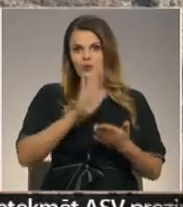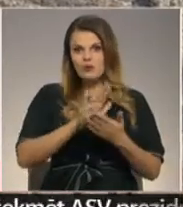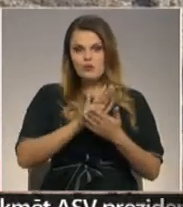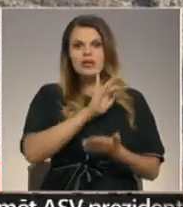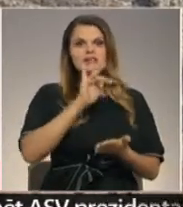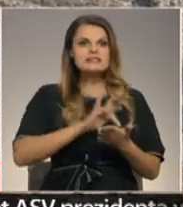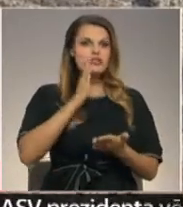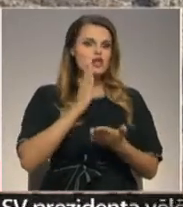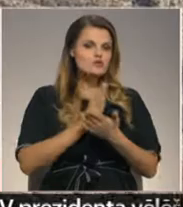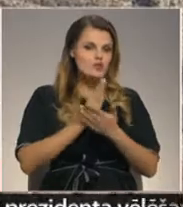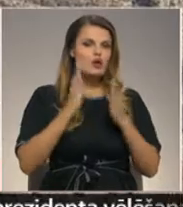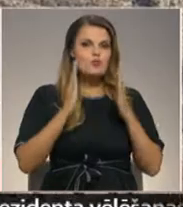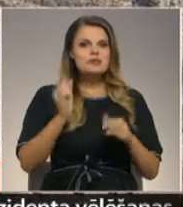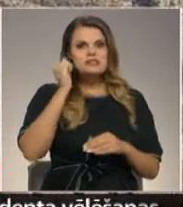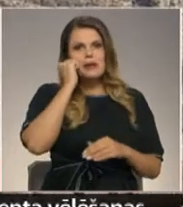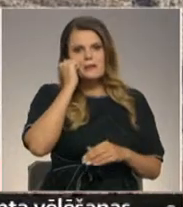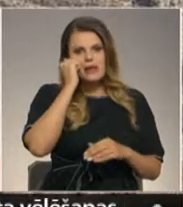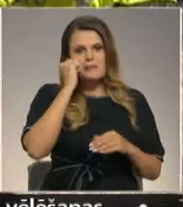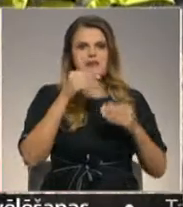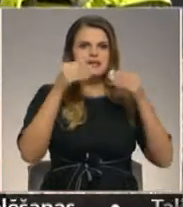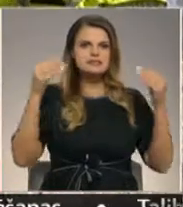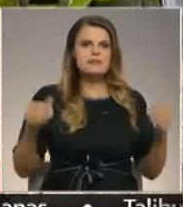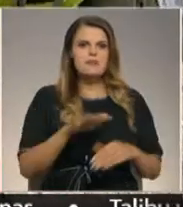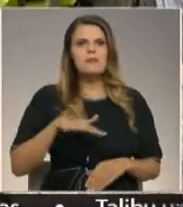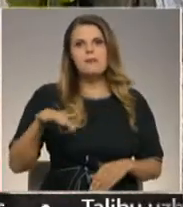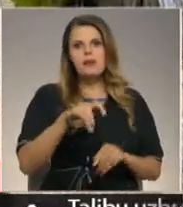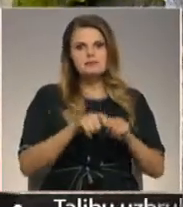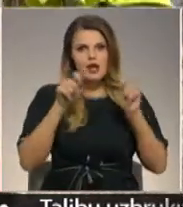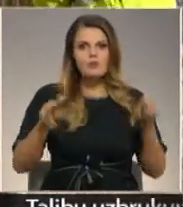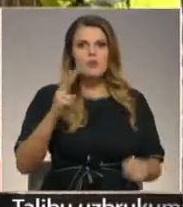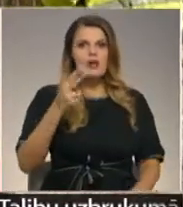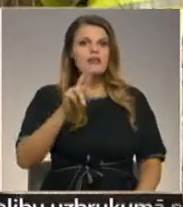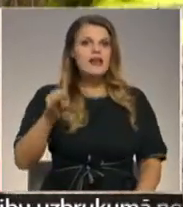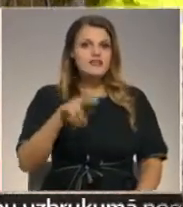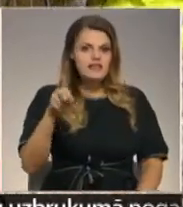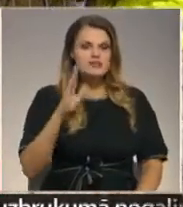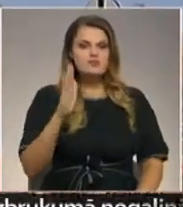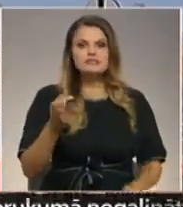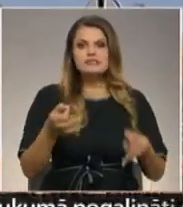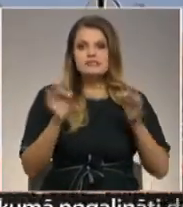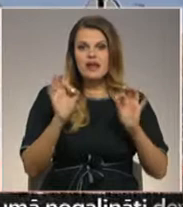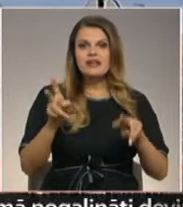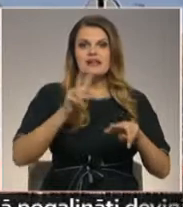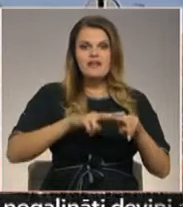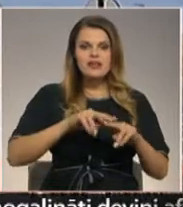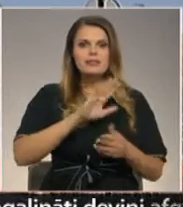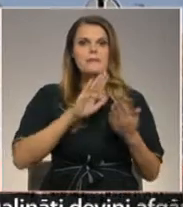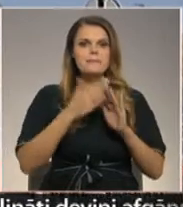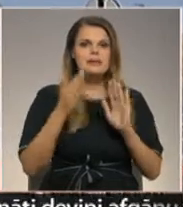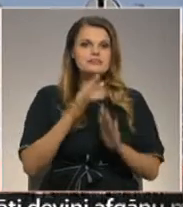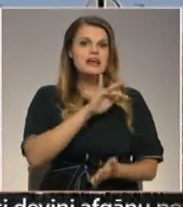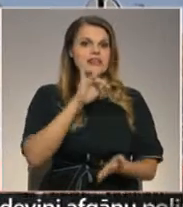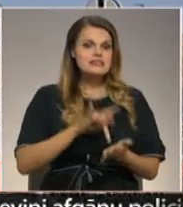centrālais notikums Valkā būs piemiņas monumenta atklāšana 2. decembrī. Tas atradīsies zīmīgā vietā pilsētas centrā